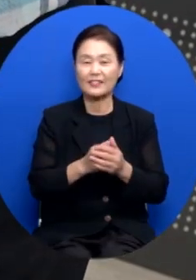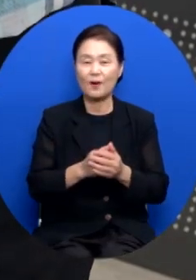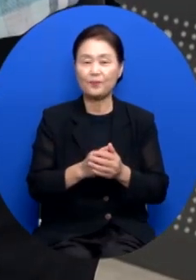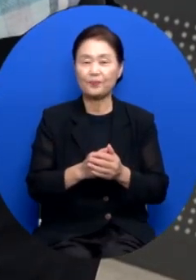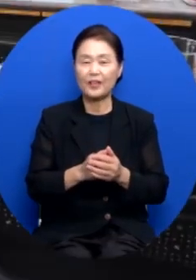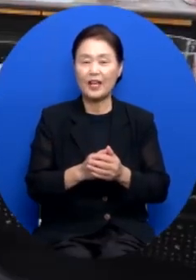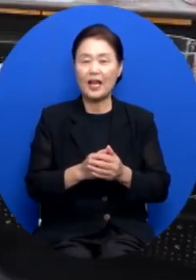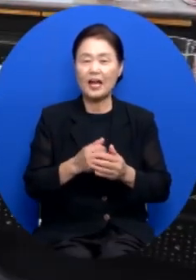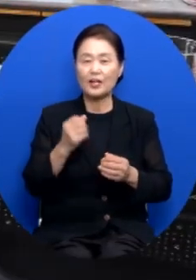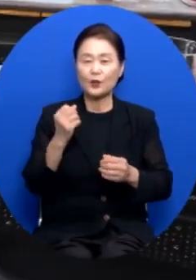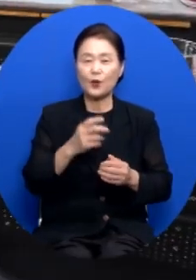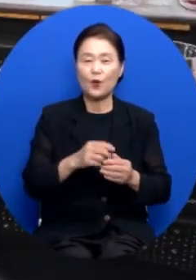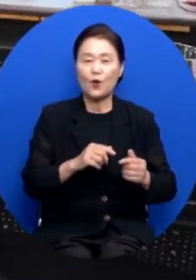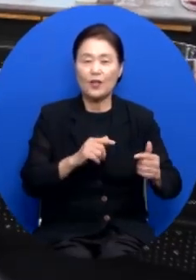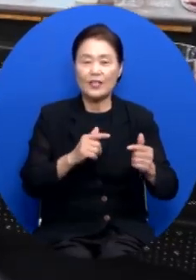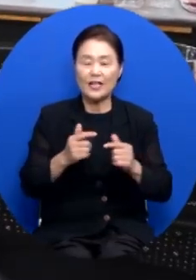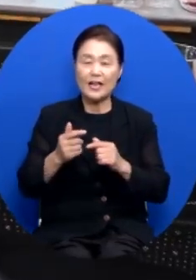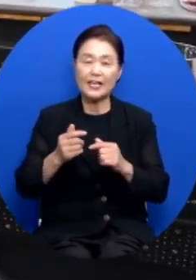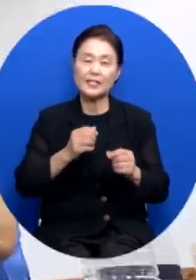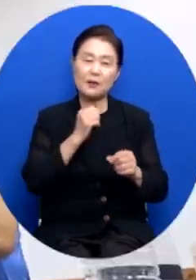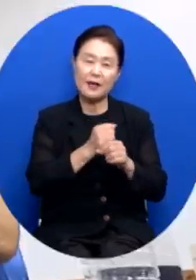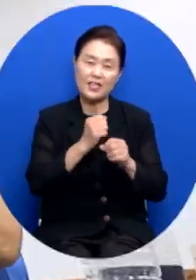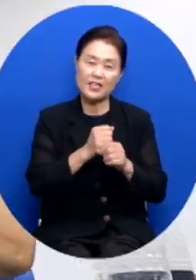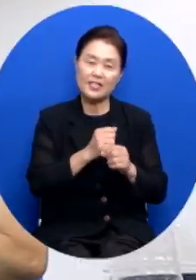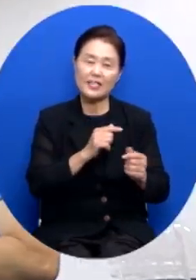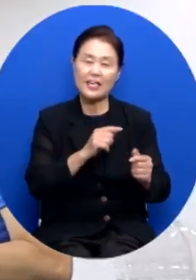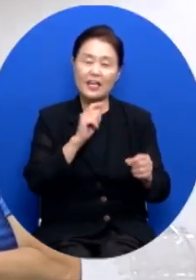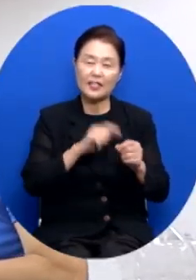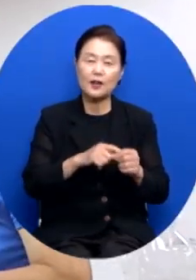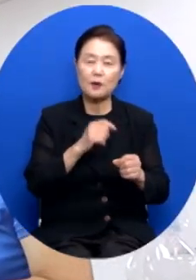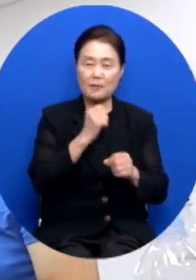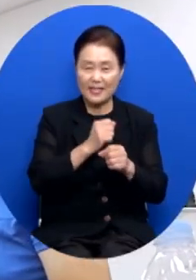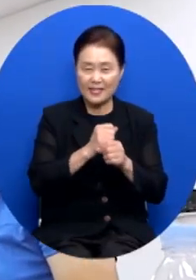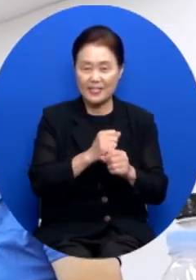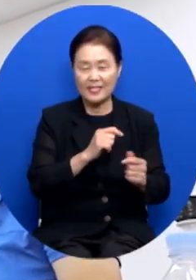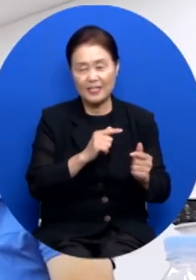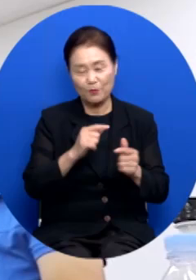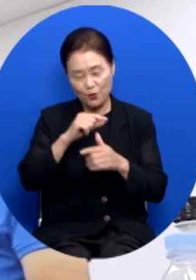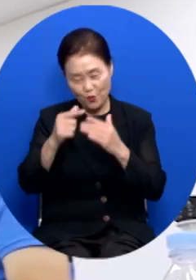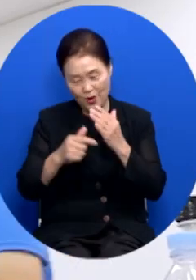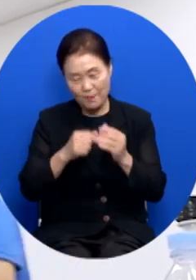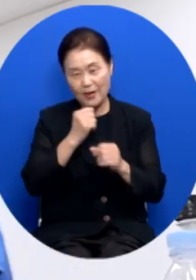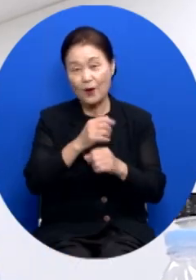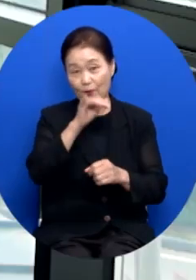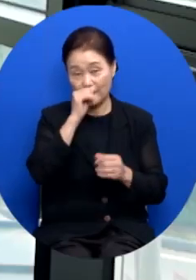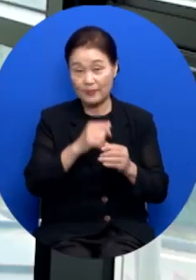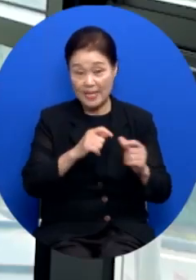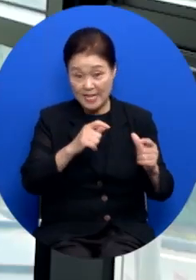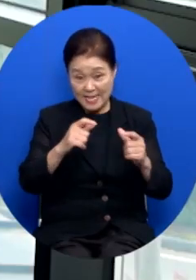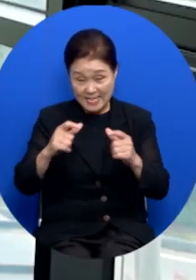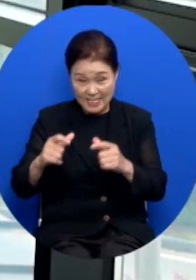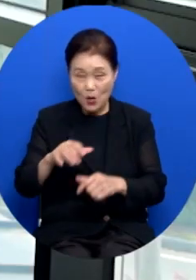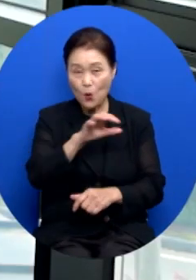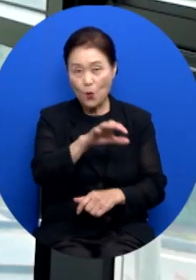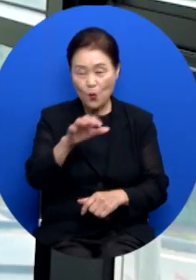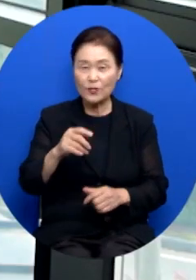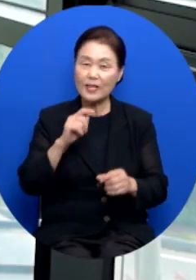프로그램을 준비해서 저희들에게 이렇게 도움을 주게 되었습니다. 참 지역사회에 이렇게 떡들을